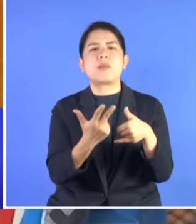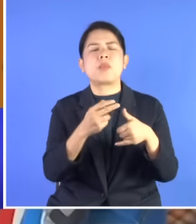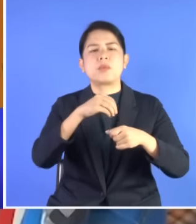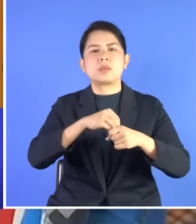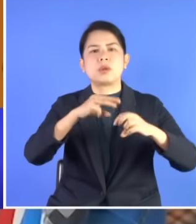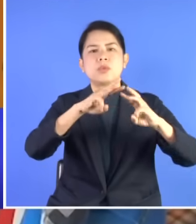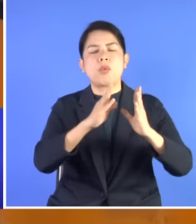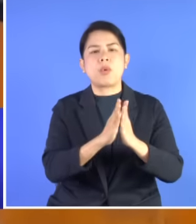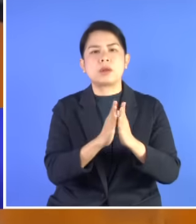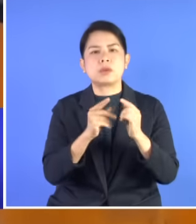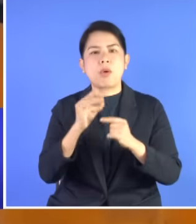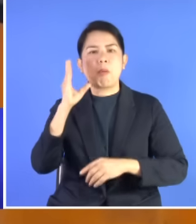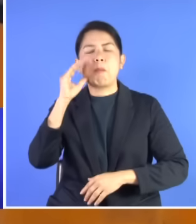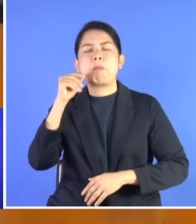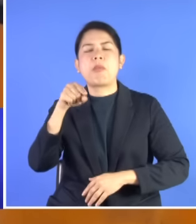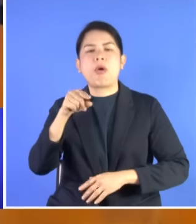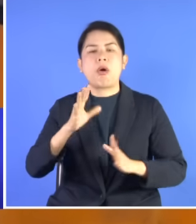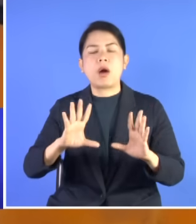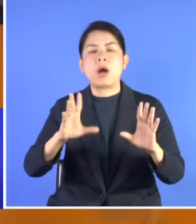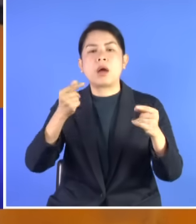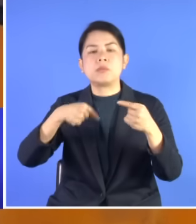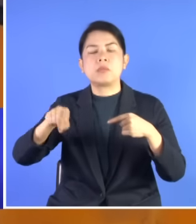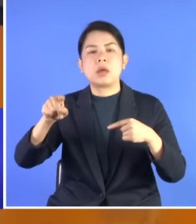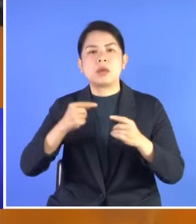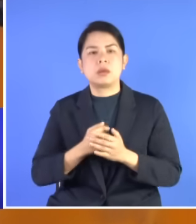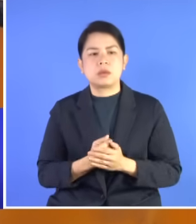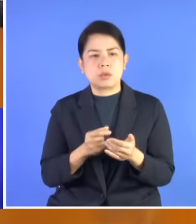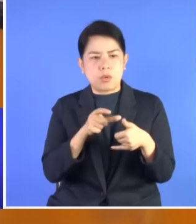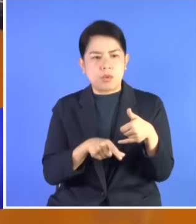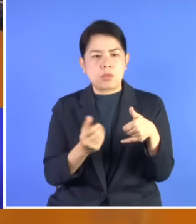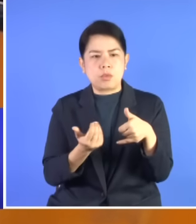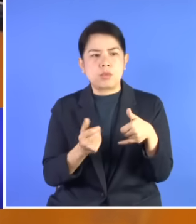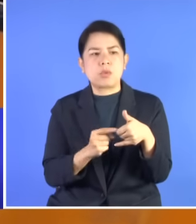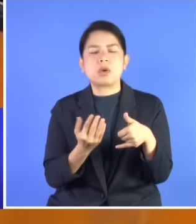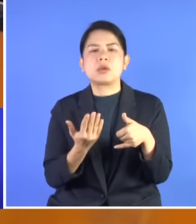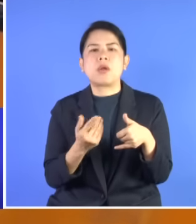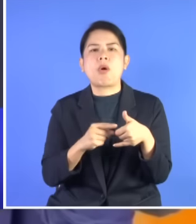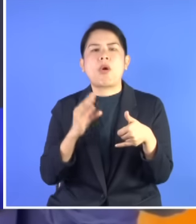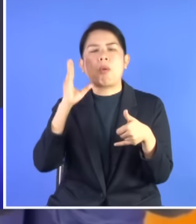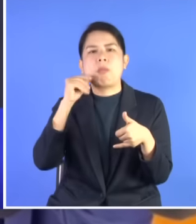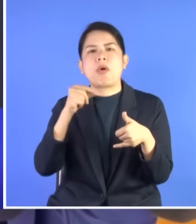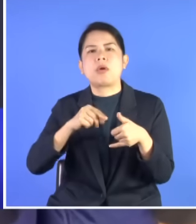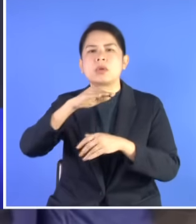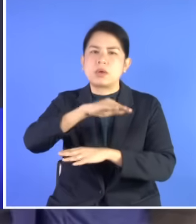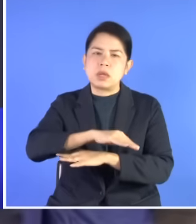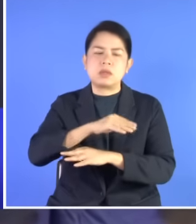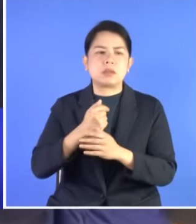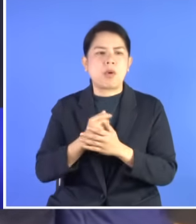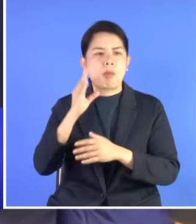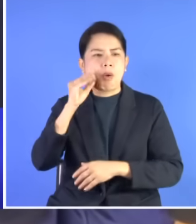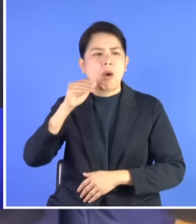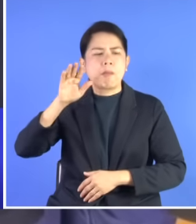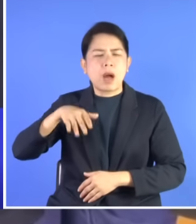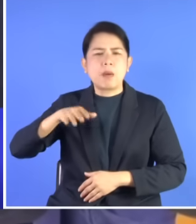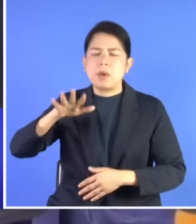พ่อไปไหนก็ไม่รู้พ่อเอามาทิ้งไว้คือน้องก็จะรอพ่อกลับมาในตอนเย็นทุกวันแต่พ่อก็กลับมาบ้างไม่กลับมาบ้างส่วนใหญ่ก็ไม่กลับม